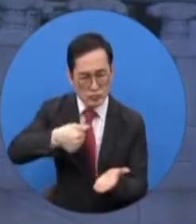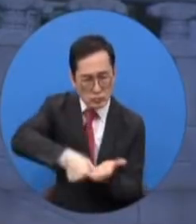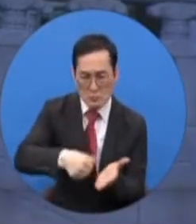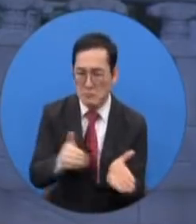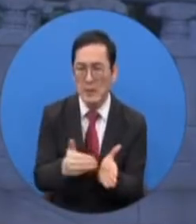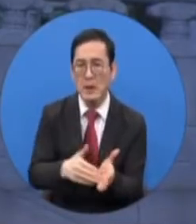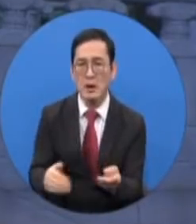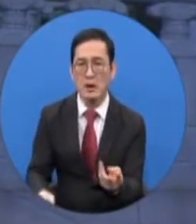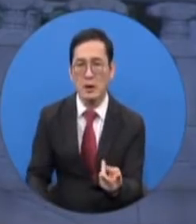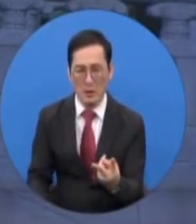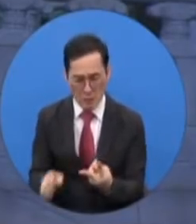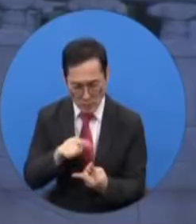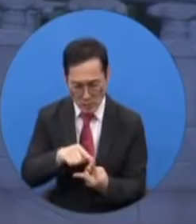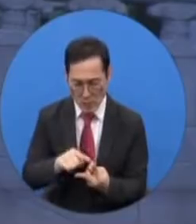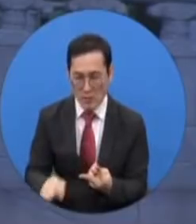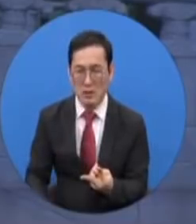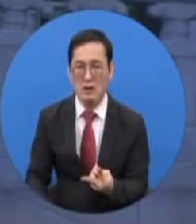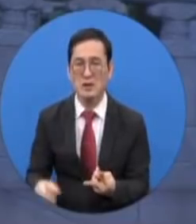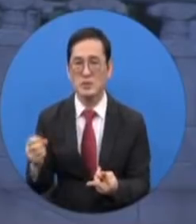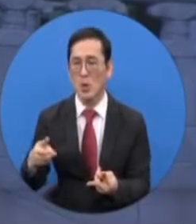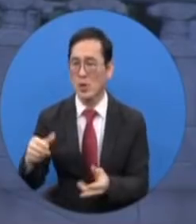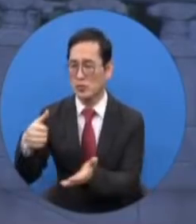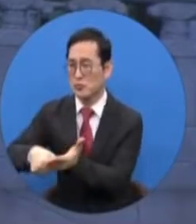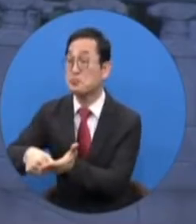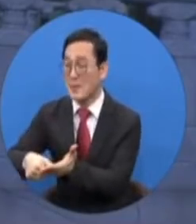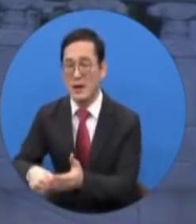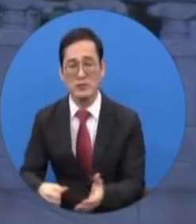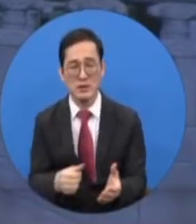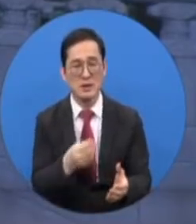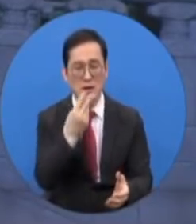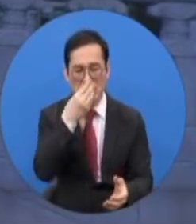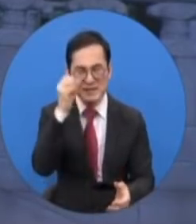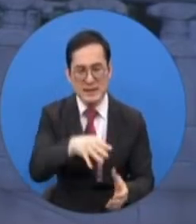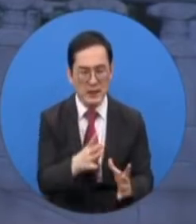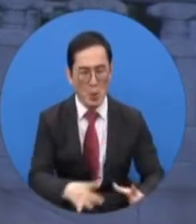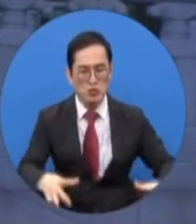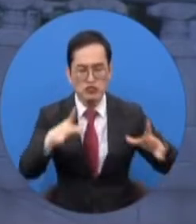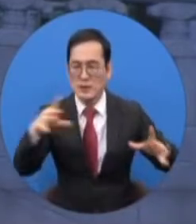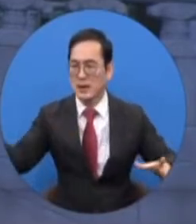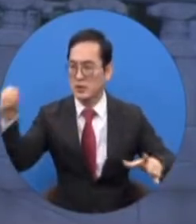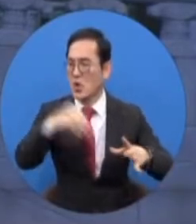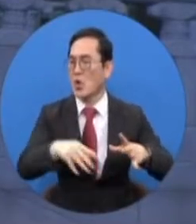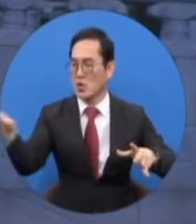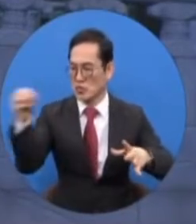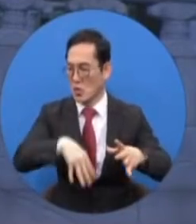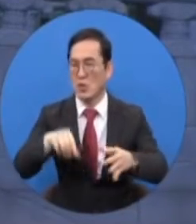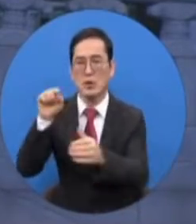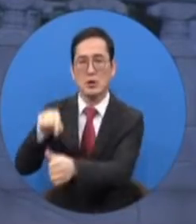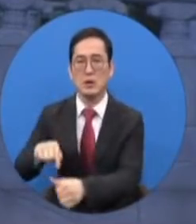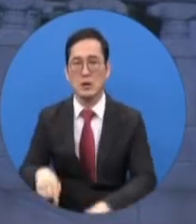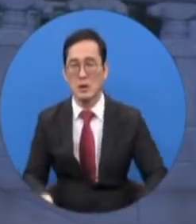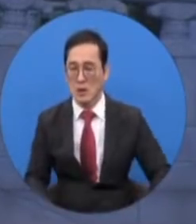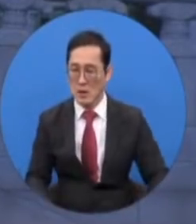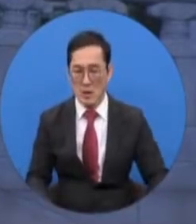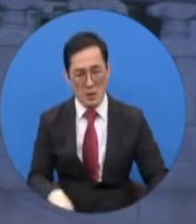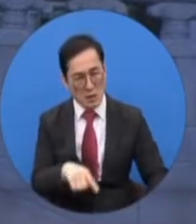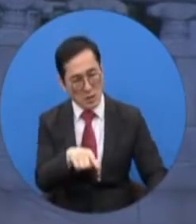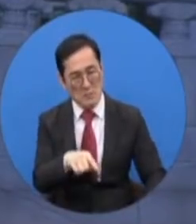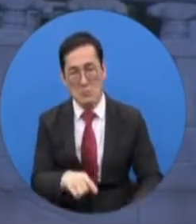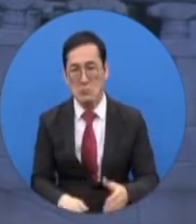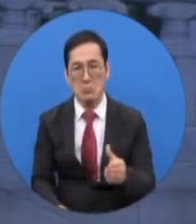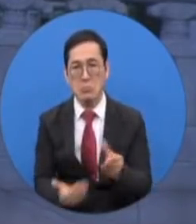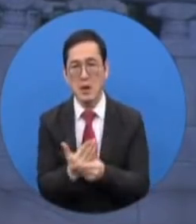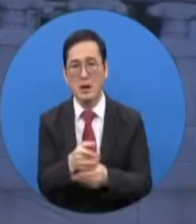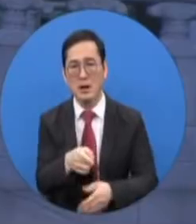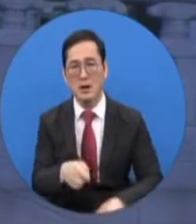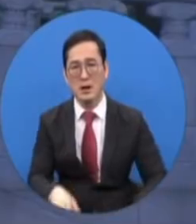한 표를 쓰레기 종량제 봉투에 담게 하는 등 초법적인 비상식적인 행태를 선관위가 보여왔습니다. 이에 대한